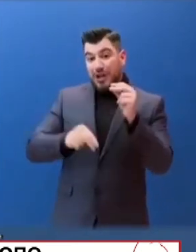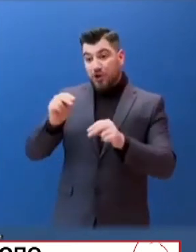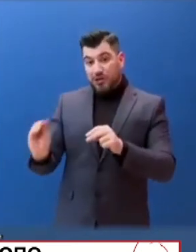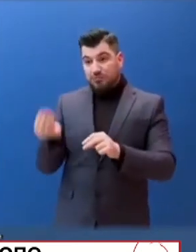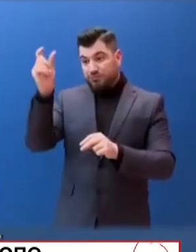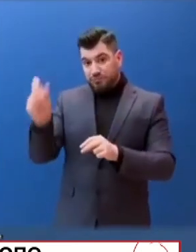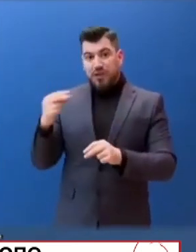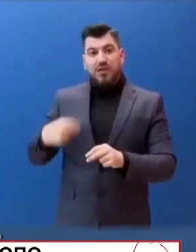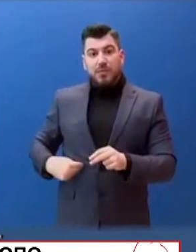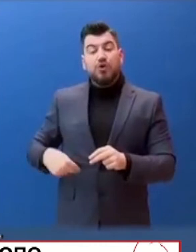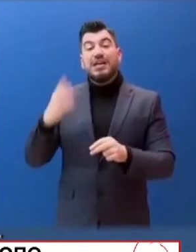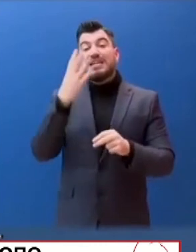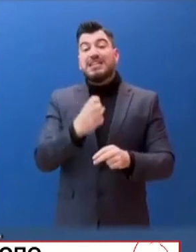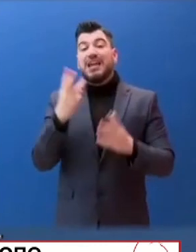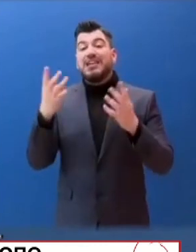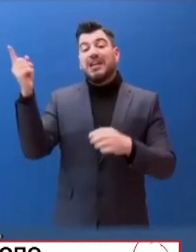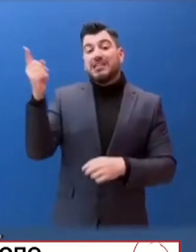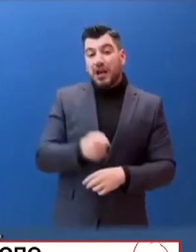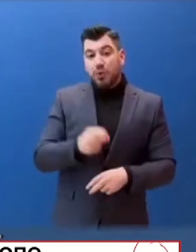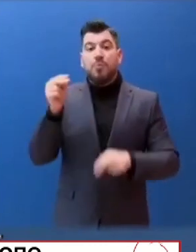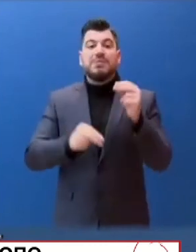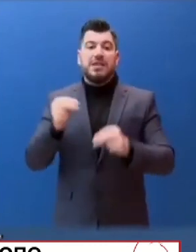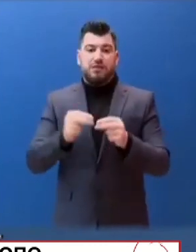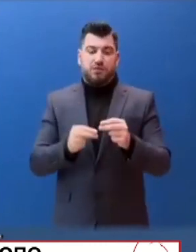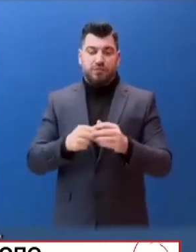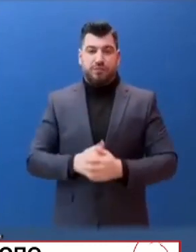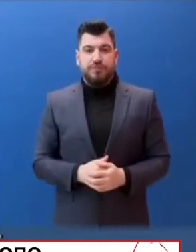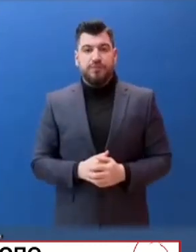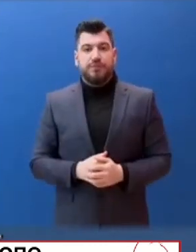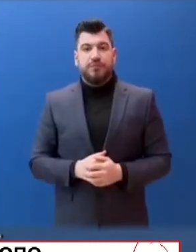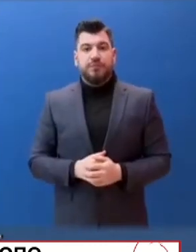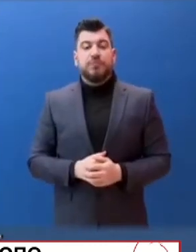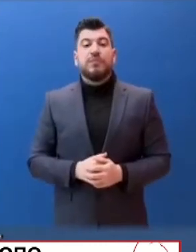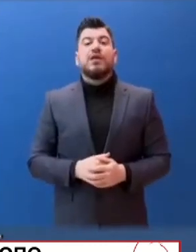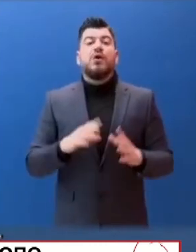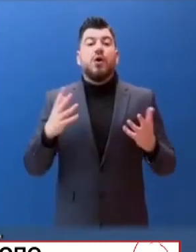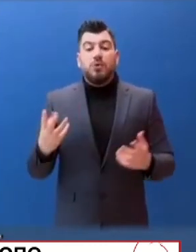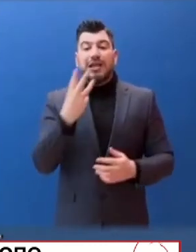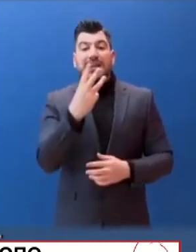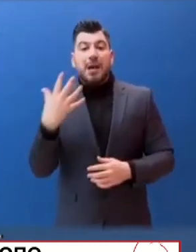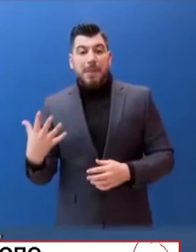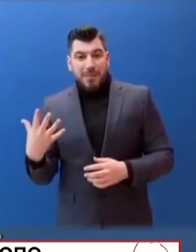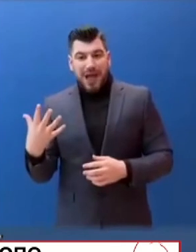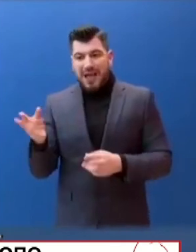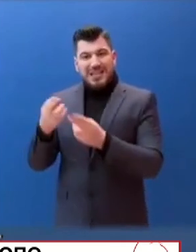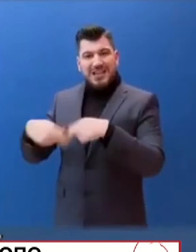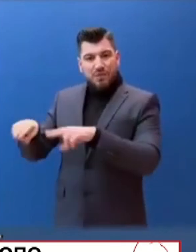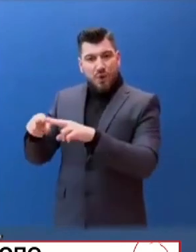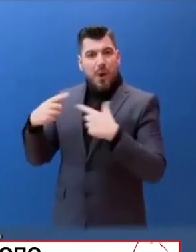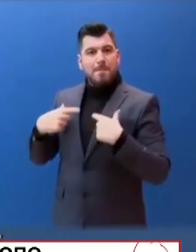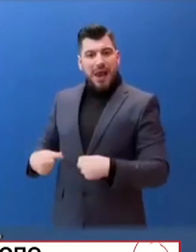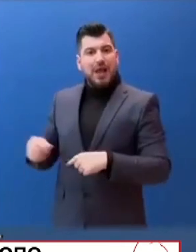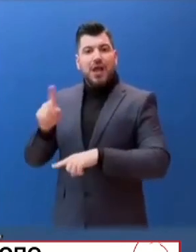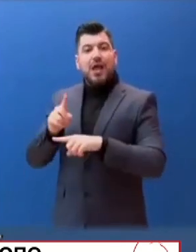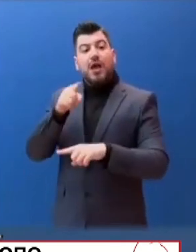43% των ψήφων. Εξασφαλίζεται κατά κανόνα η εκλογή των 3/5 των μελών του Συμβουλίου στον νικητή